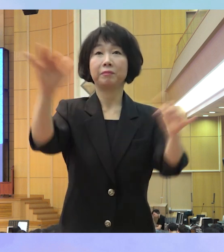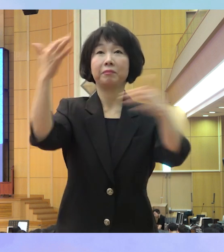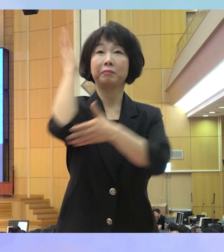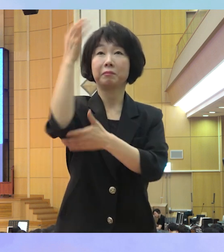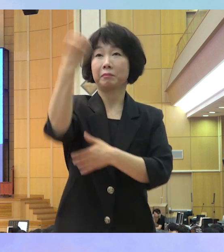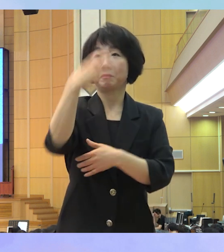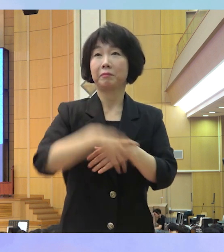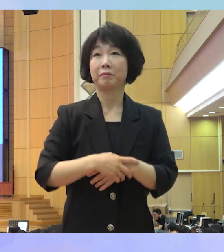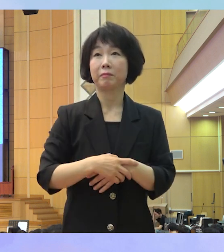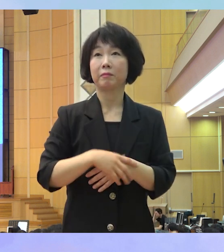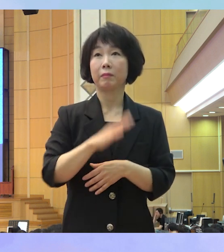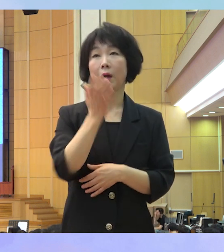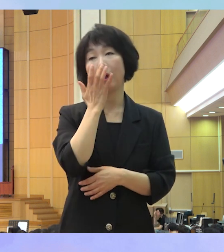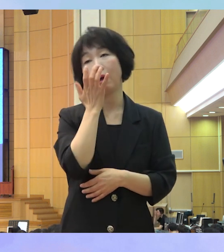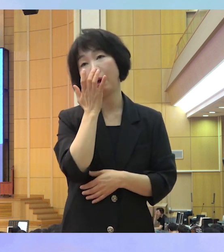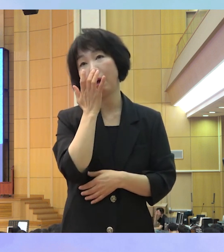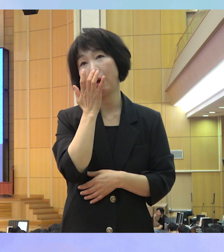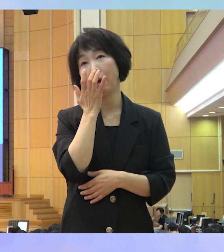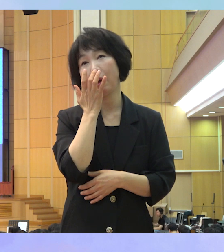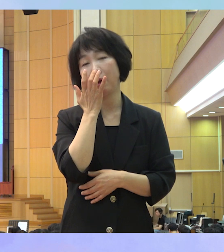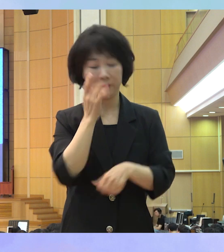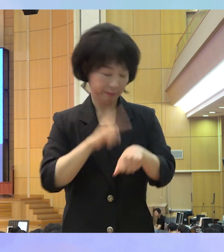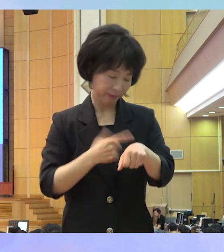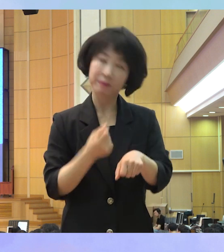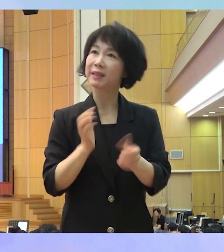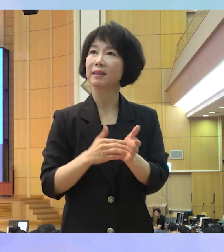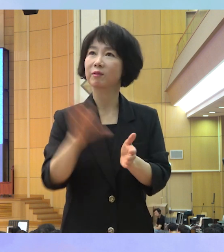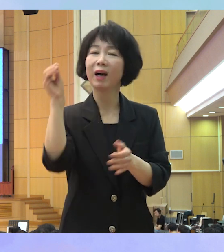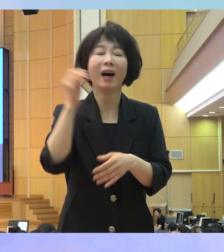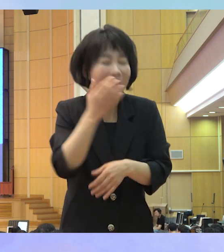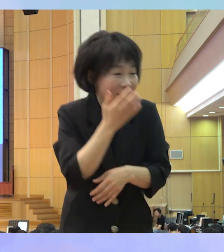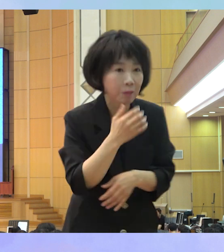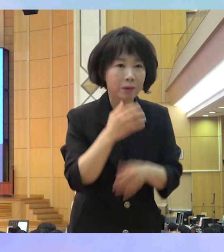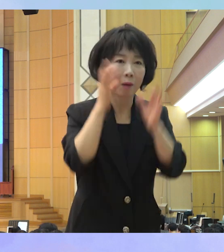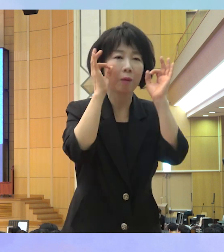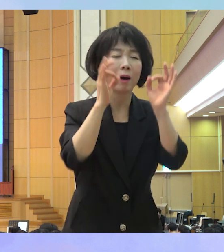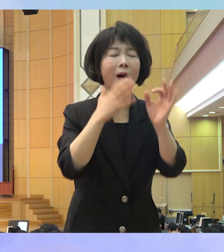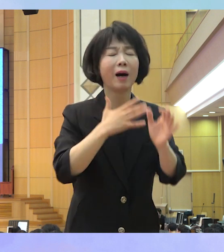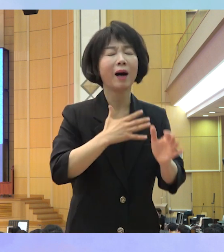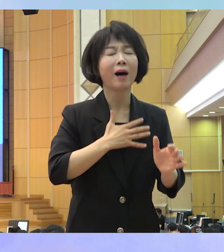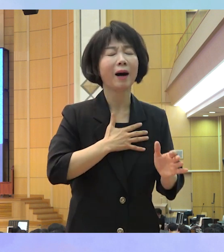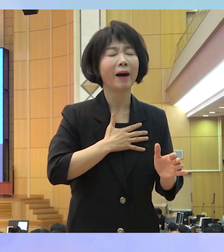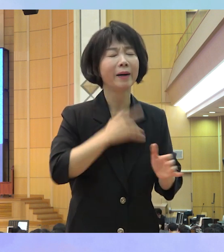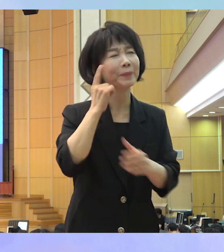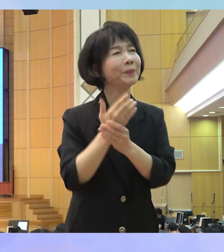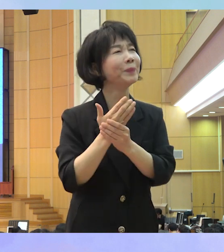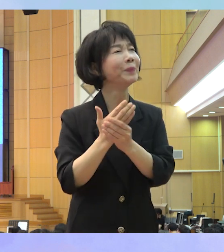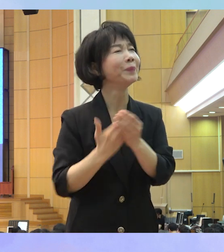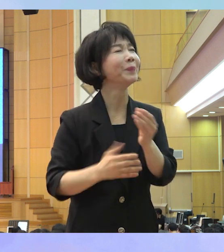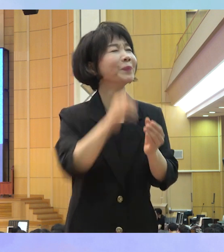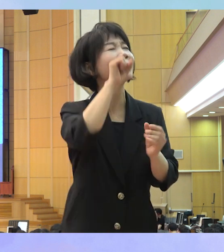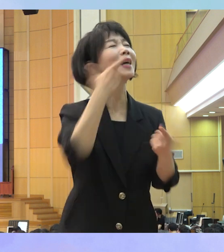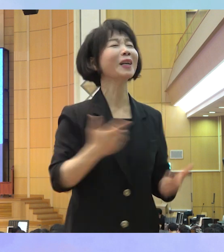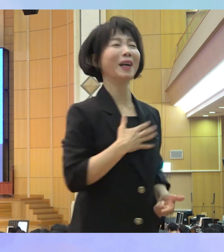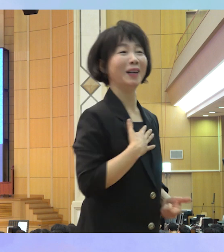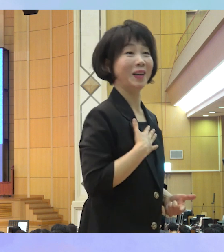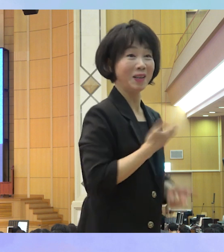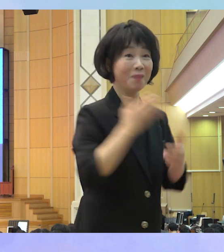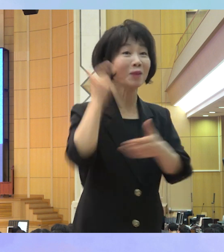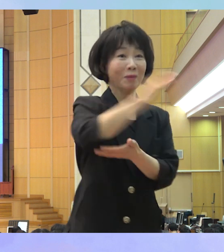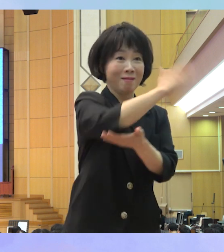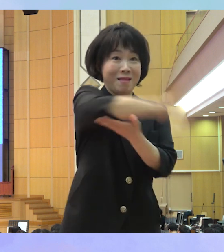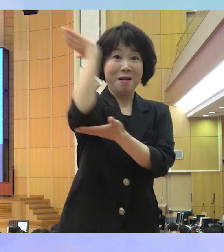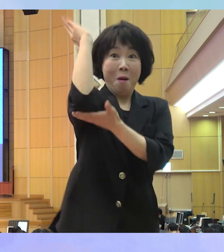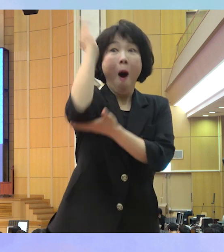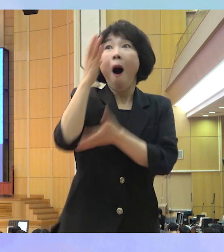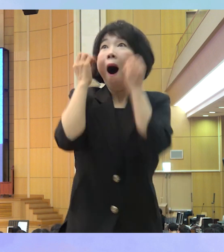도대체 언제 끝나나 양 한 마리 양 두 마리 자꾸 세고 계시잖아요. 그러면 저도 설교가 안 돼요.